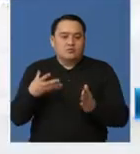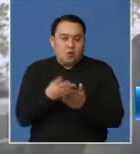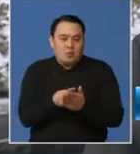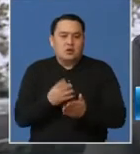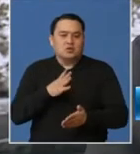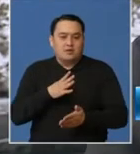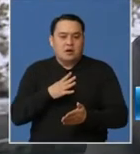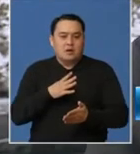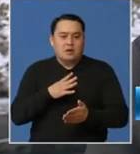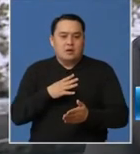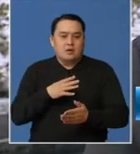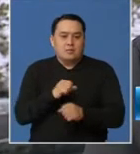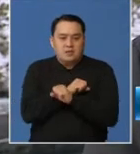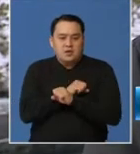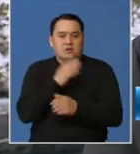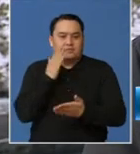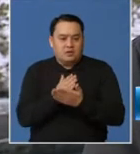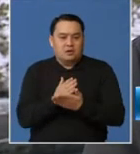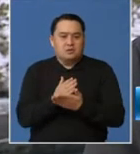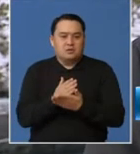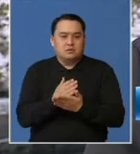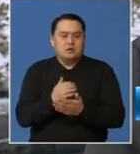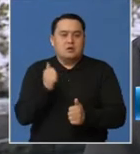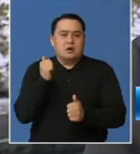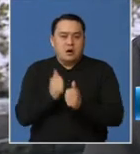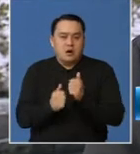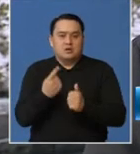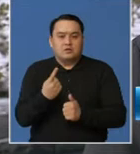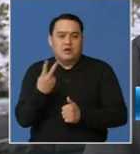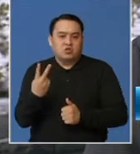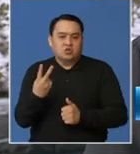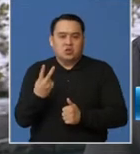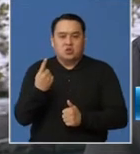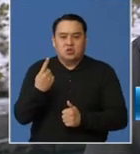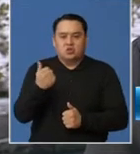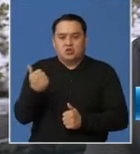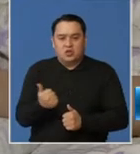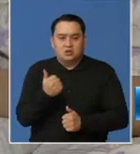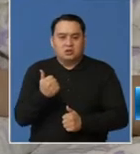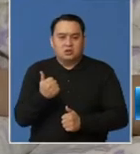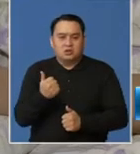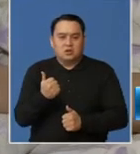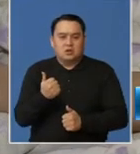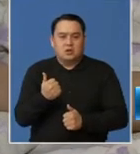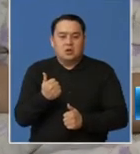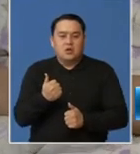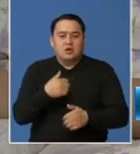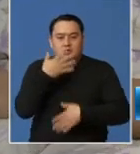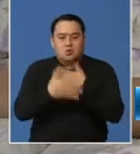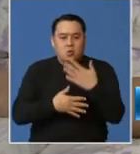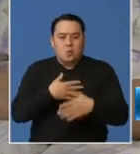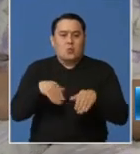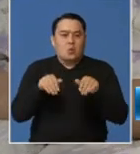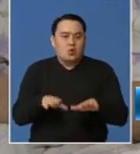эта. Нет, перерывы есть, конечно, да. Каждый сколько? Час, два, три? Час, полтора. Точку в этом запутанном деле